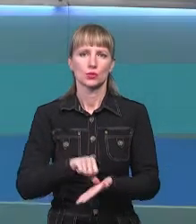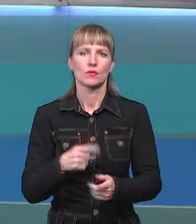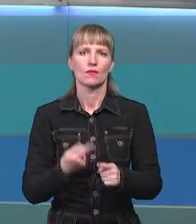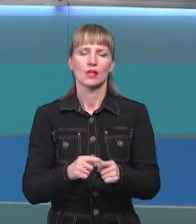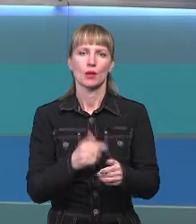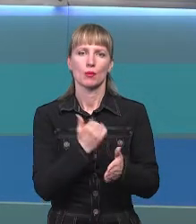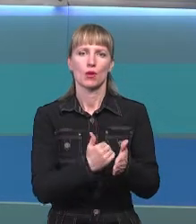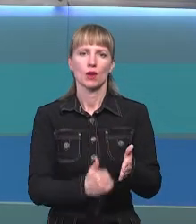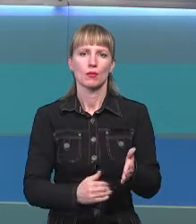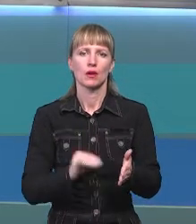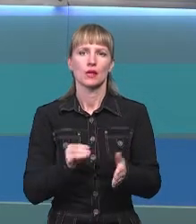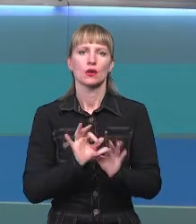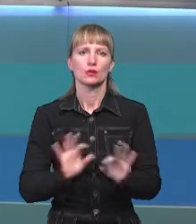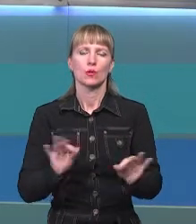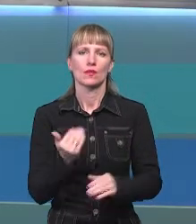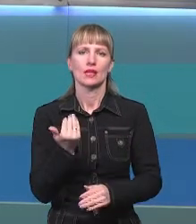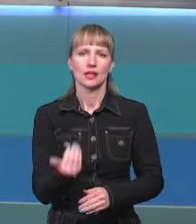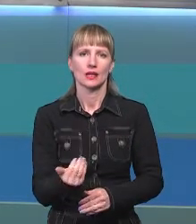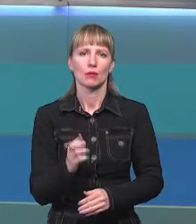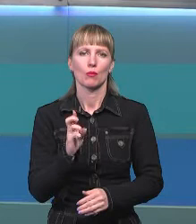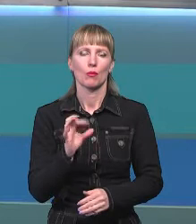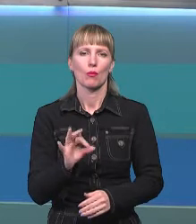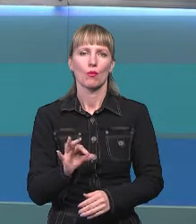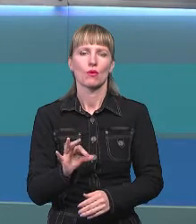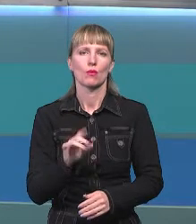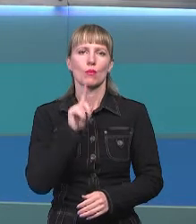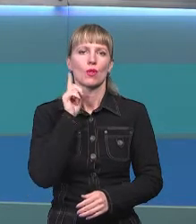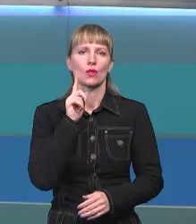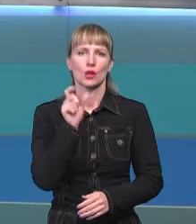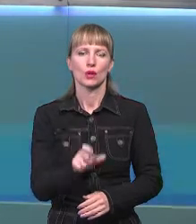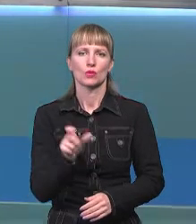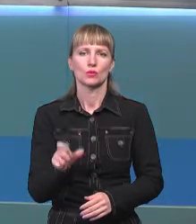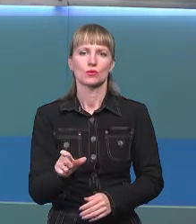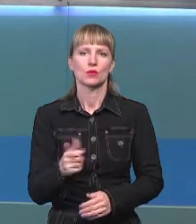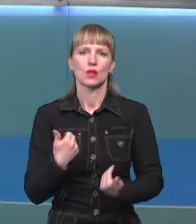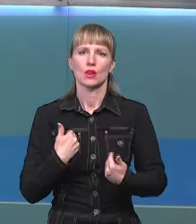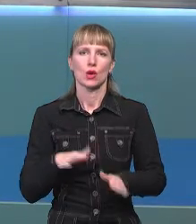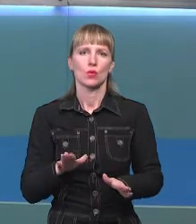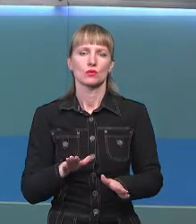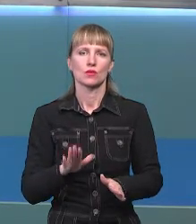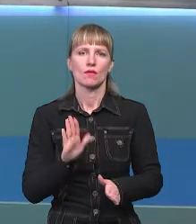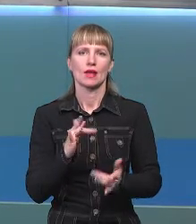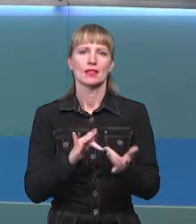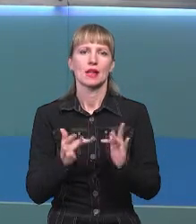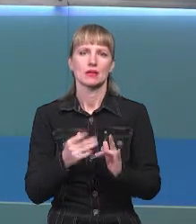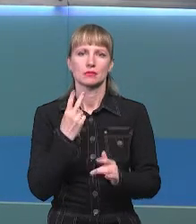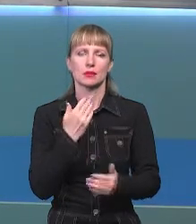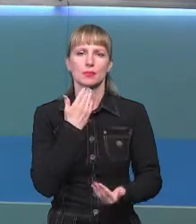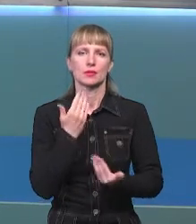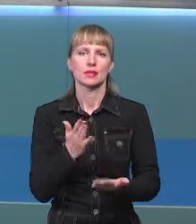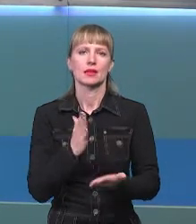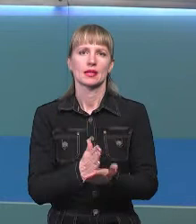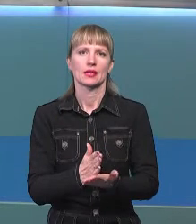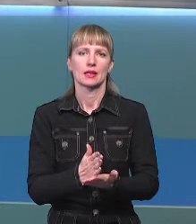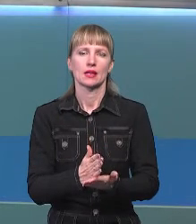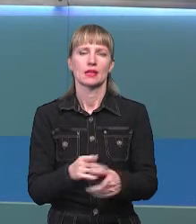цих програмах, і розповісти їм. Бо молоді люди не хочуть навіть в інтернет заходити і питати, чи є,